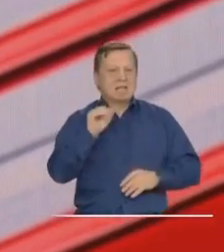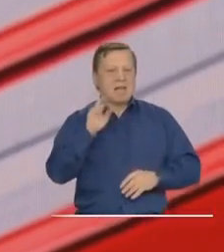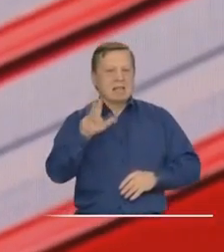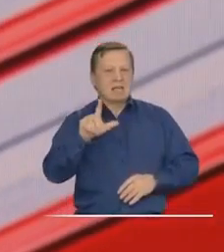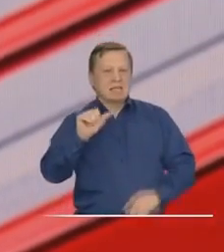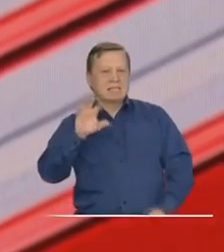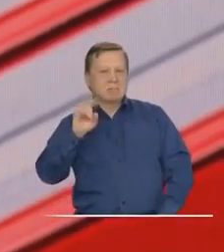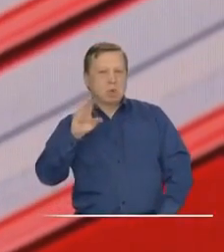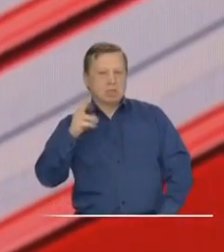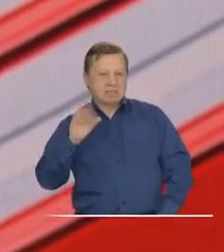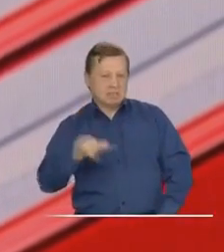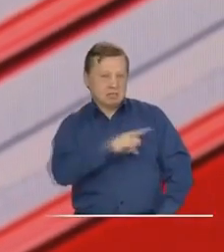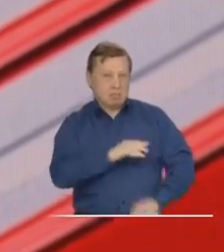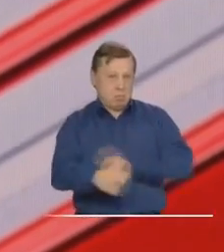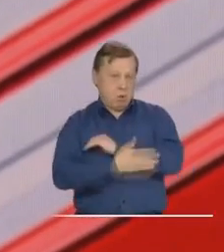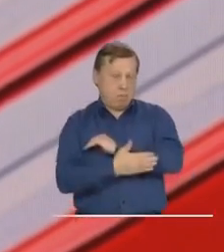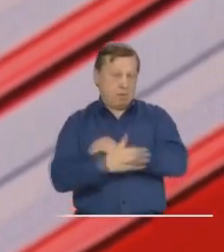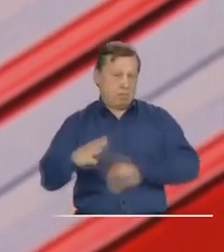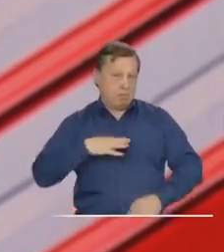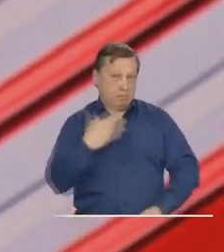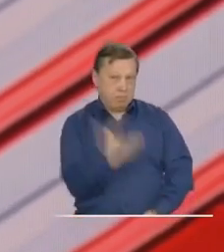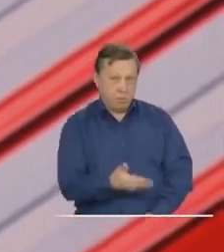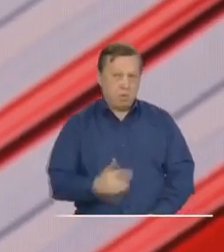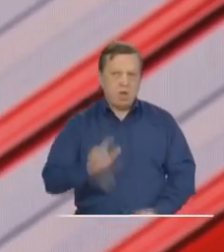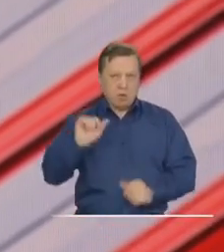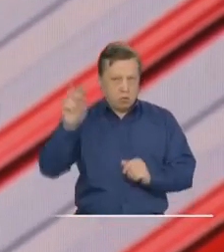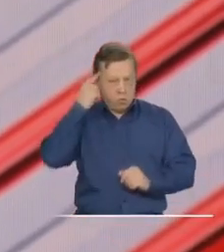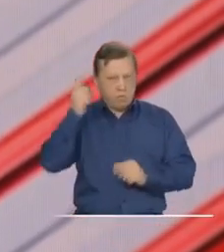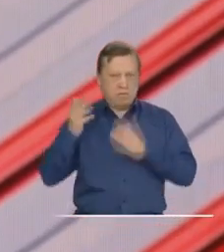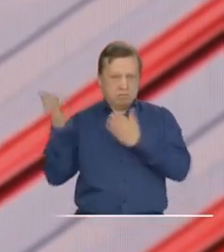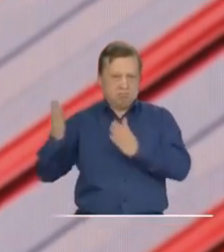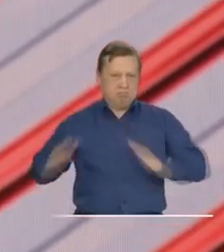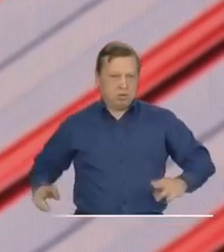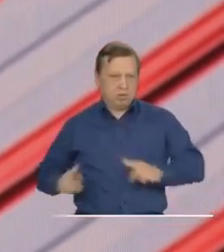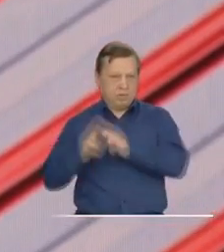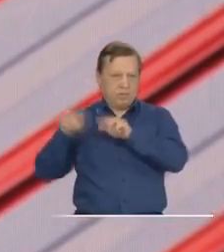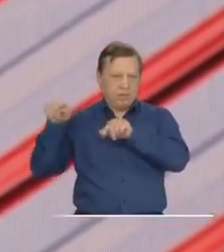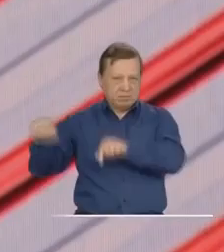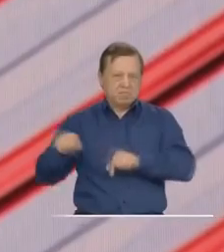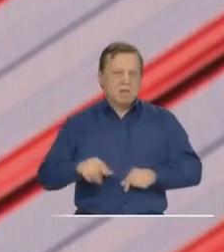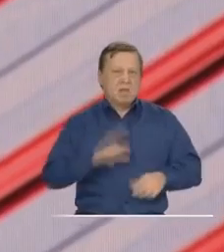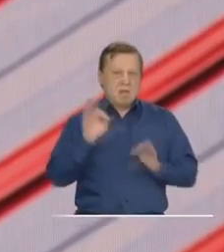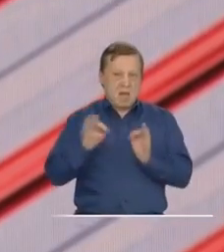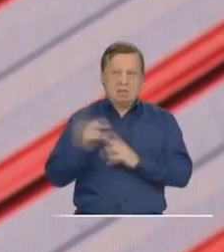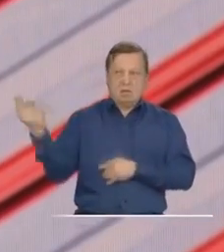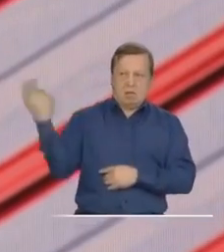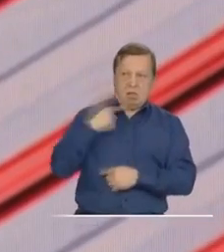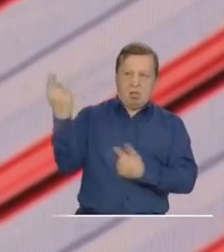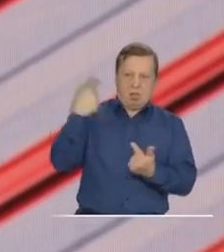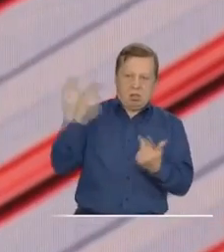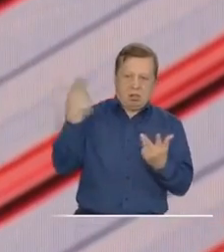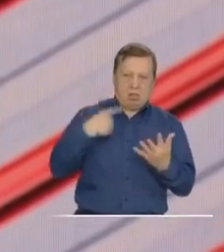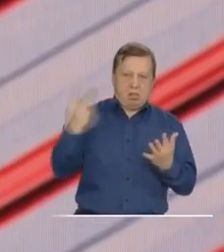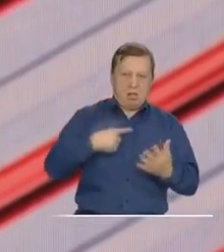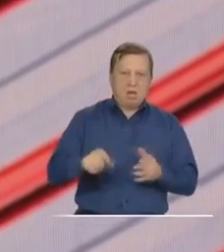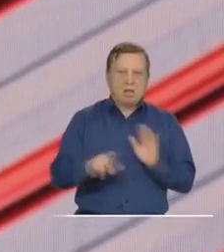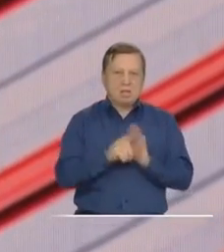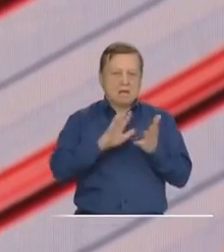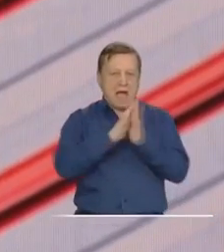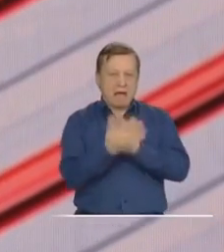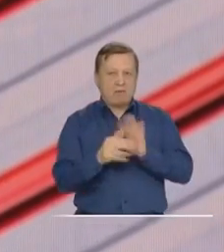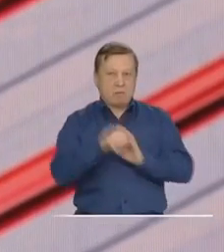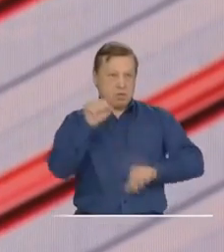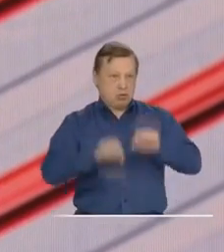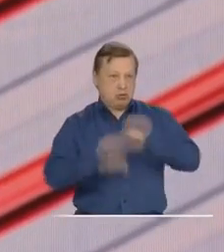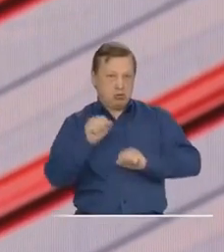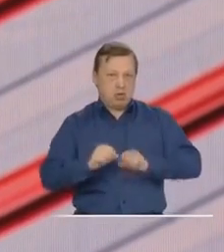traktaty centrali sterującej unię europejską to właśnie na bazie tych traktatów tej chwili nam się narzuca różne rzeczy czy blokuje reformy sądownictwa którą pan